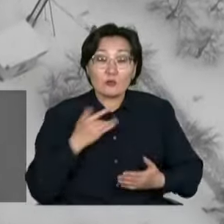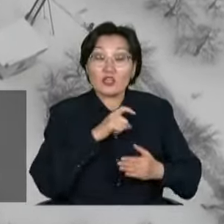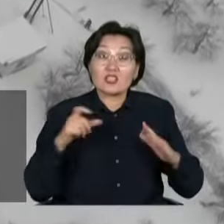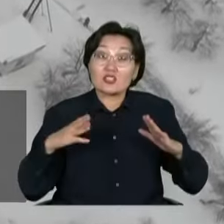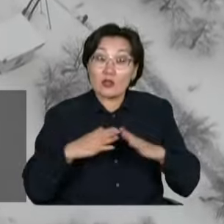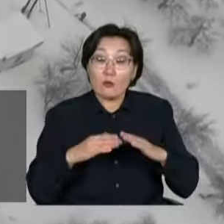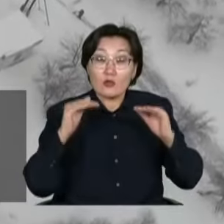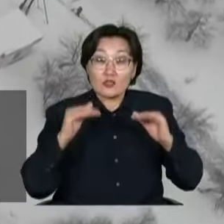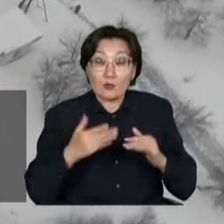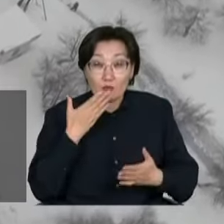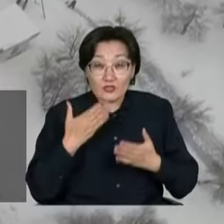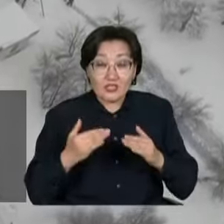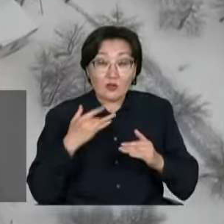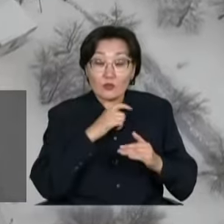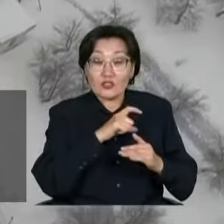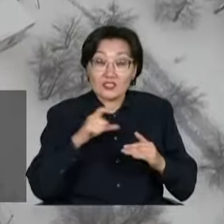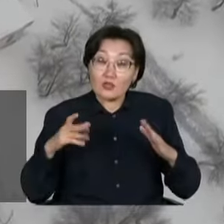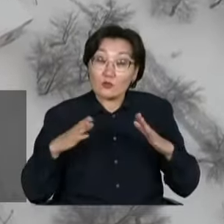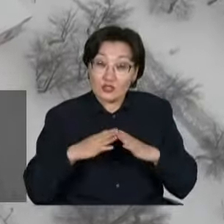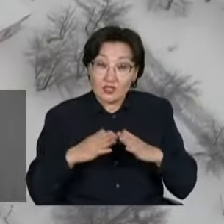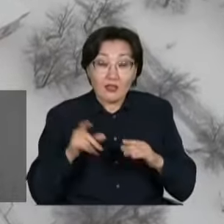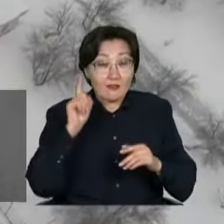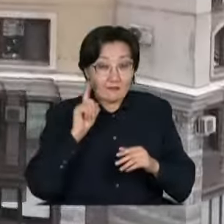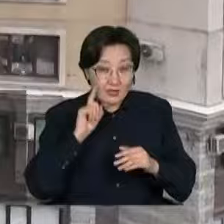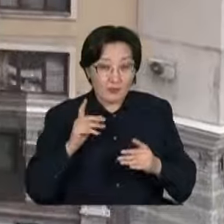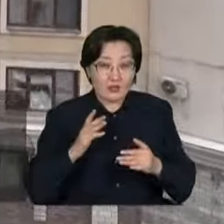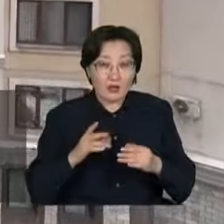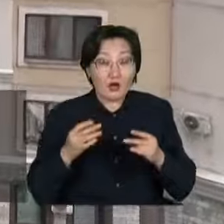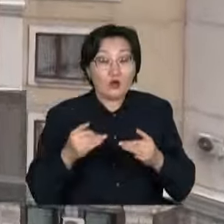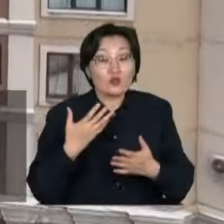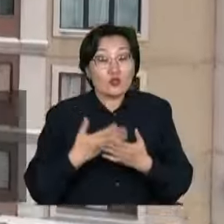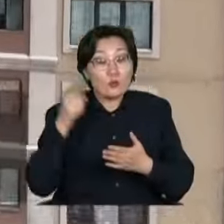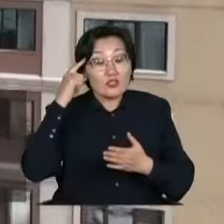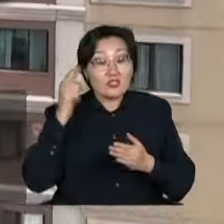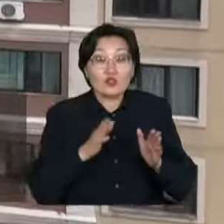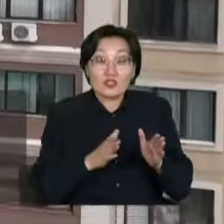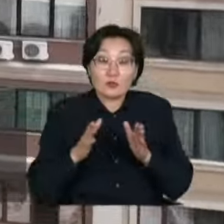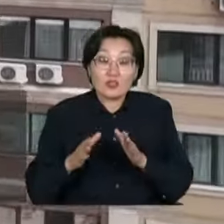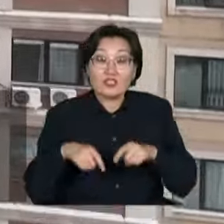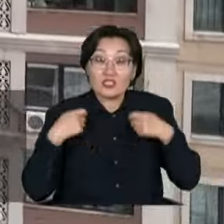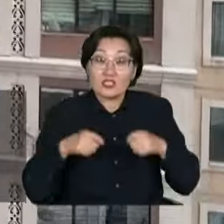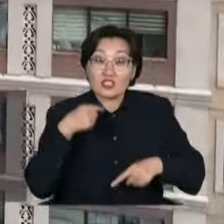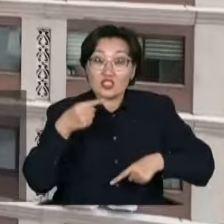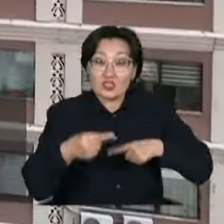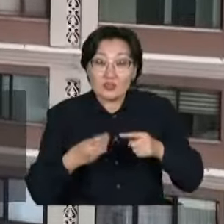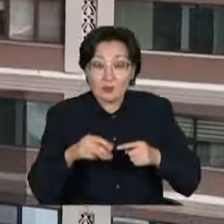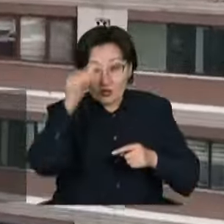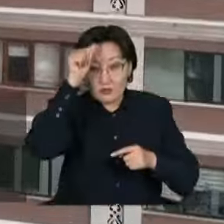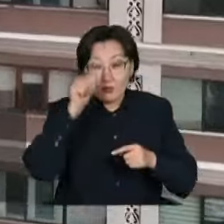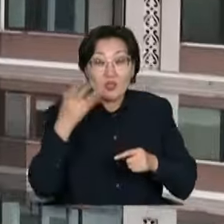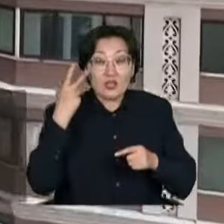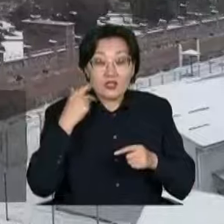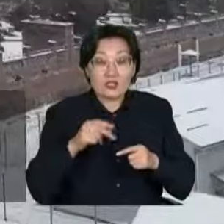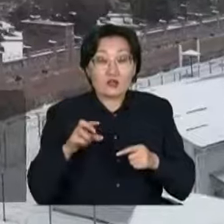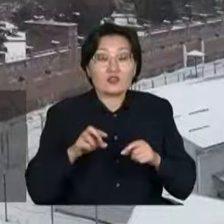что пониженный спрос на высокоэтажные квартиры – временное явление. Они прогнозируют стабилизацию рынка через несколько месяцев, когда